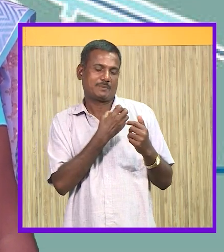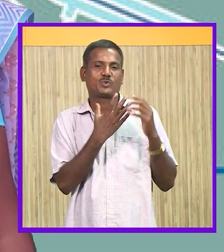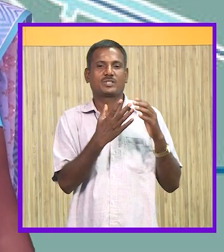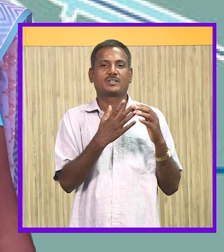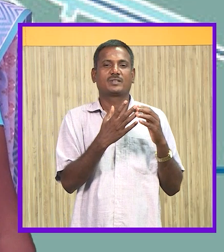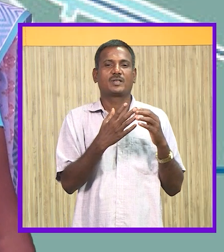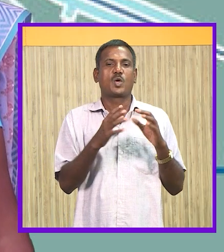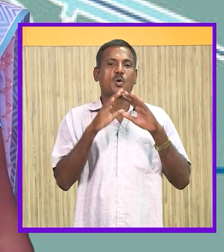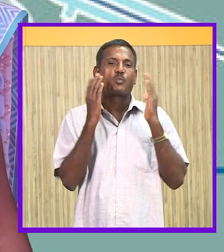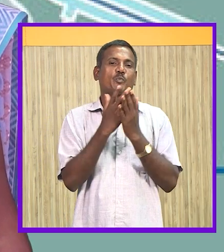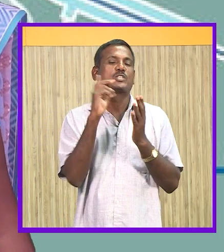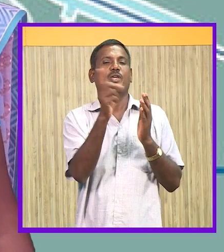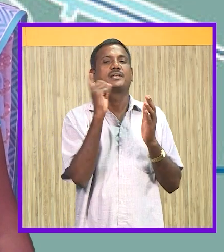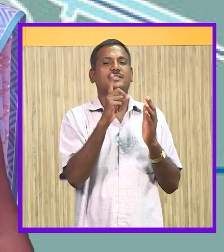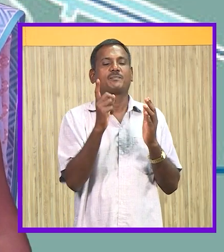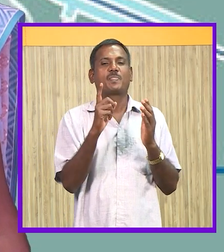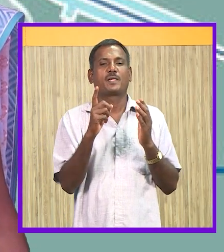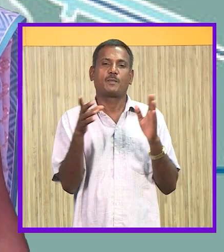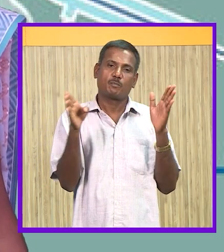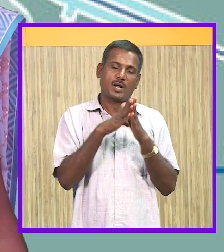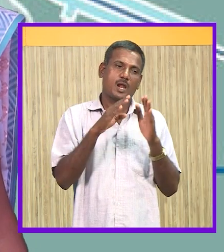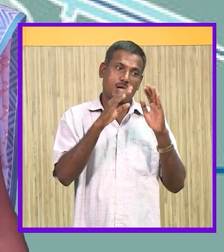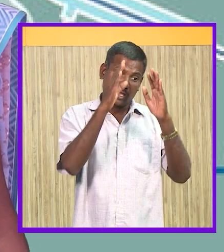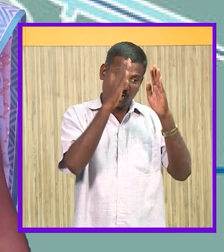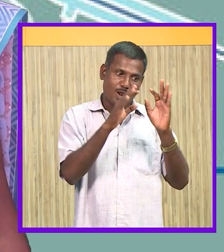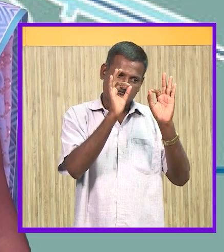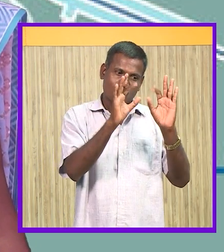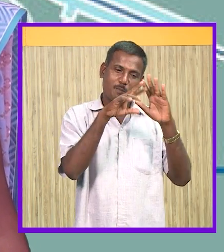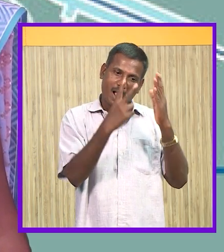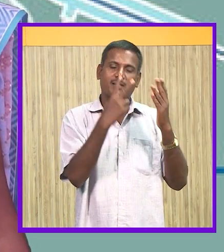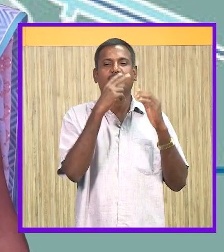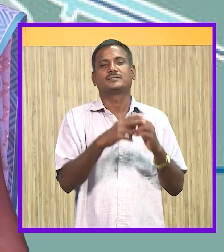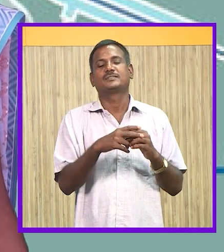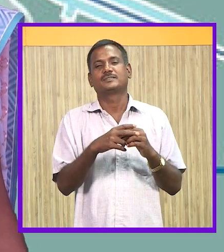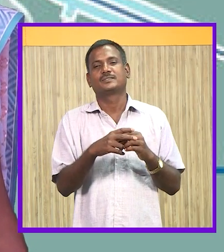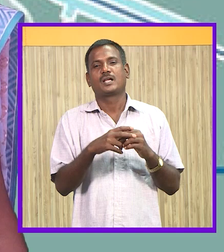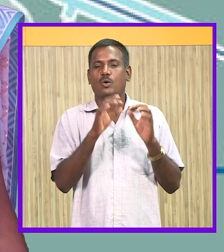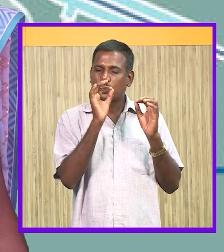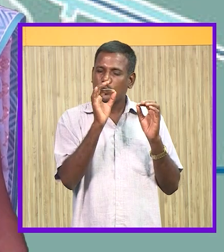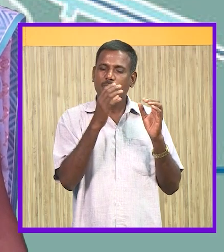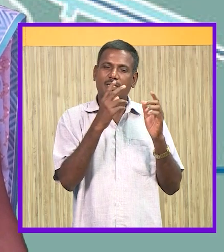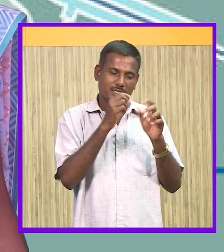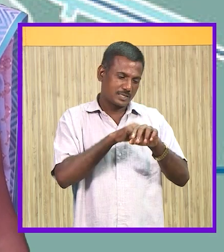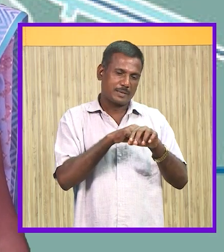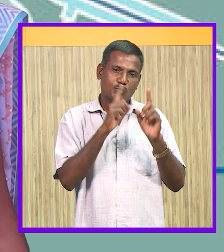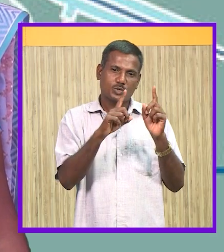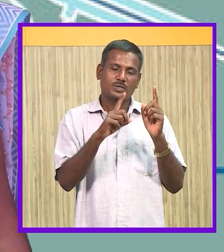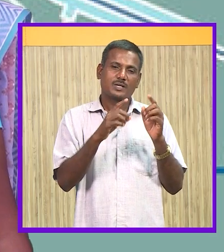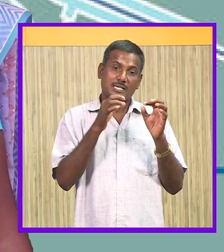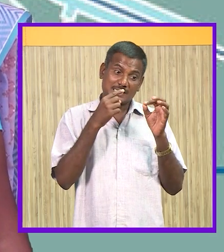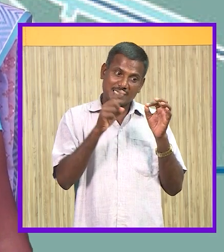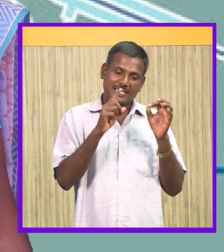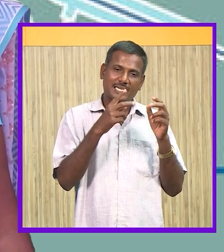துடித்தல், பூமியின் சுழற்சி போன்றவை கால ஒழுங்கு மாற்றத்திற்கு எடுத்துக்காட்டு. அதாவது ஒரு குறிப்பிட்ட நேரத்திற்கு ஒரு முறை